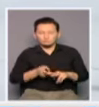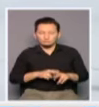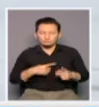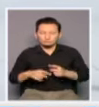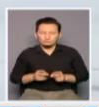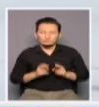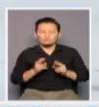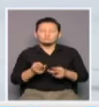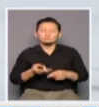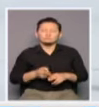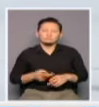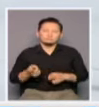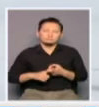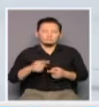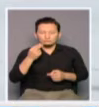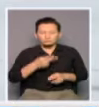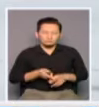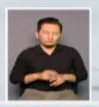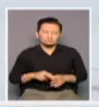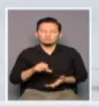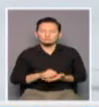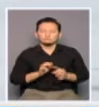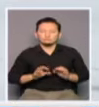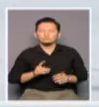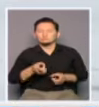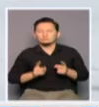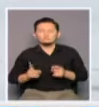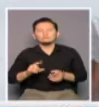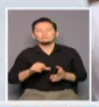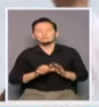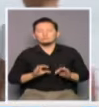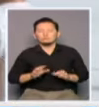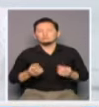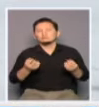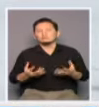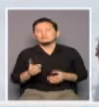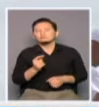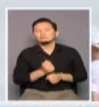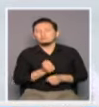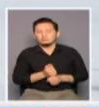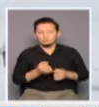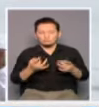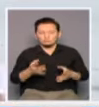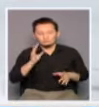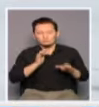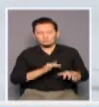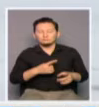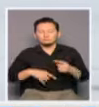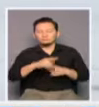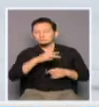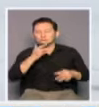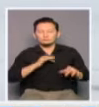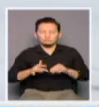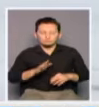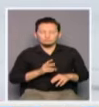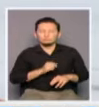как раз и в этом состоит. И мы ходим для того, чтобы, вот, ну, как нам говорят некоторые, ну что вы сделали для того, чтобы вот Урал, а мы многое сделали.